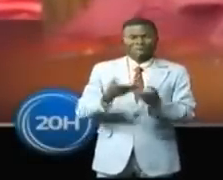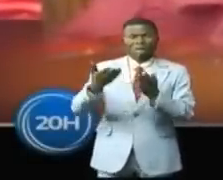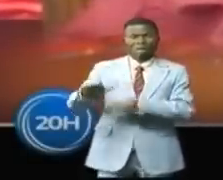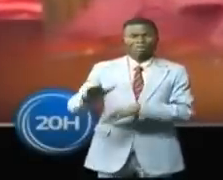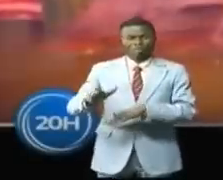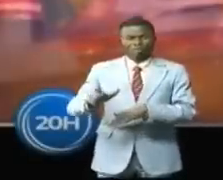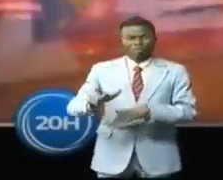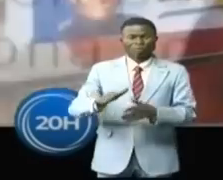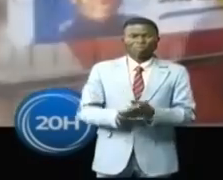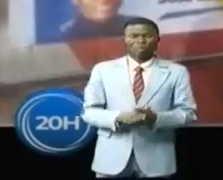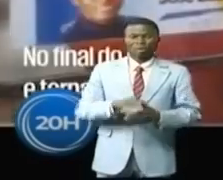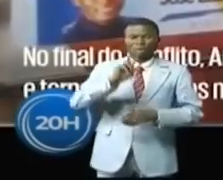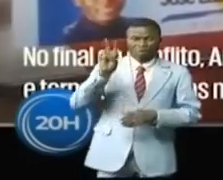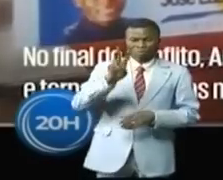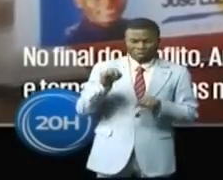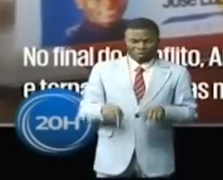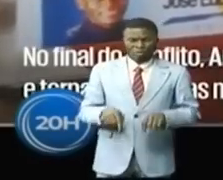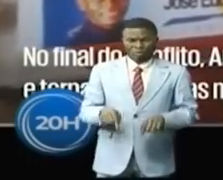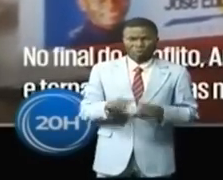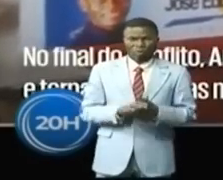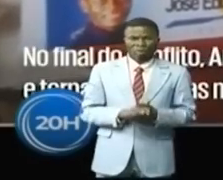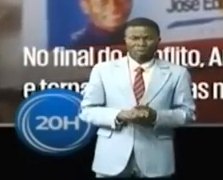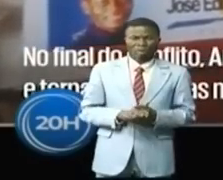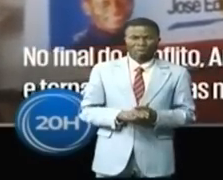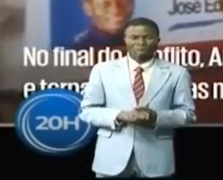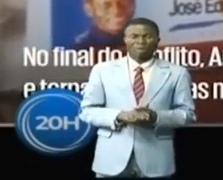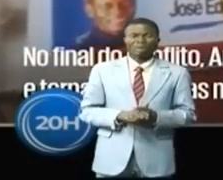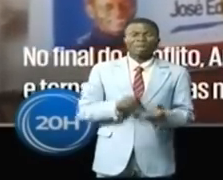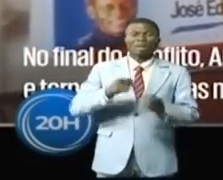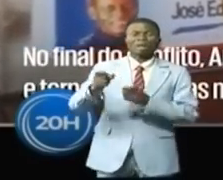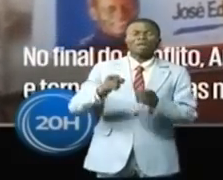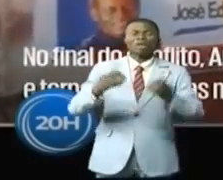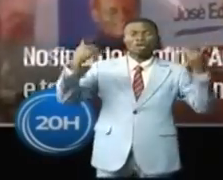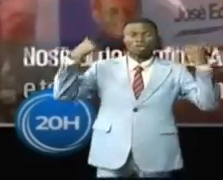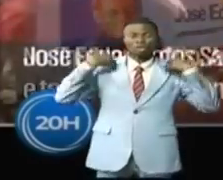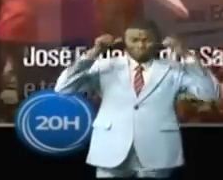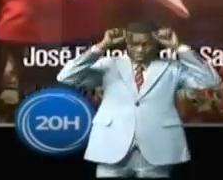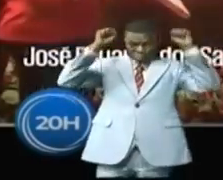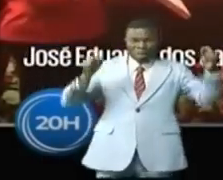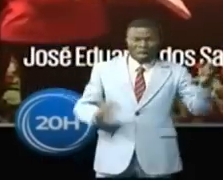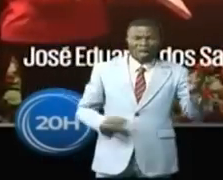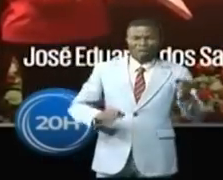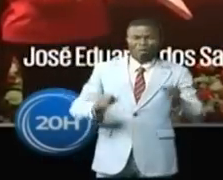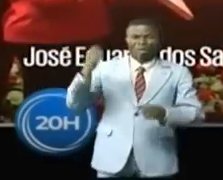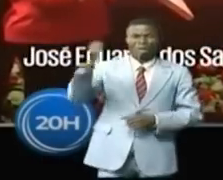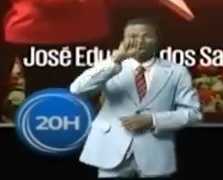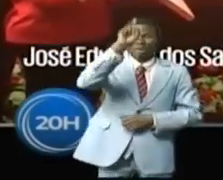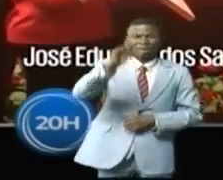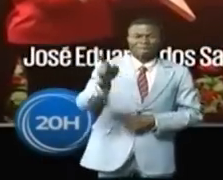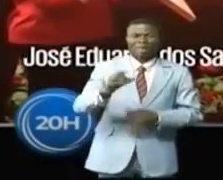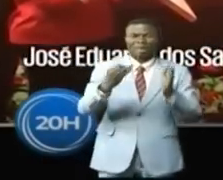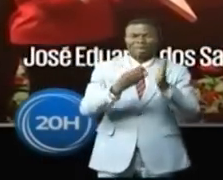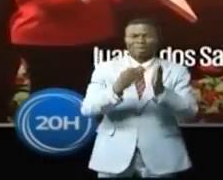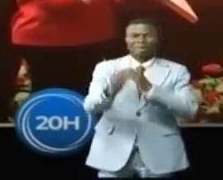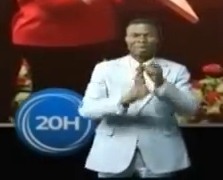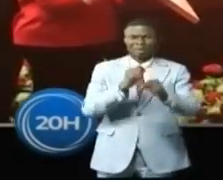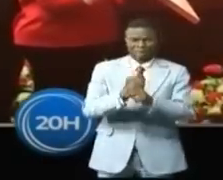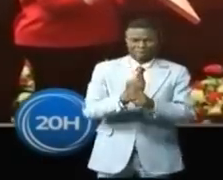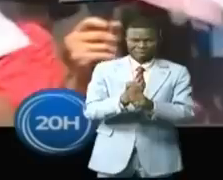à Barcelone ce vendredi. L'homme avait régné pendant 37 ans à la tête de l'Angola avant d'abdiquer en 2018.